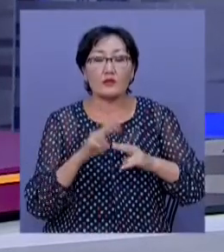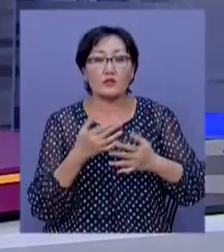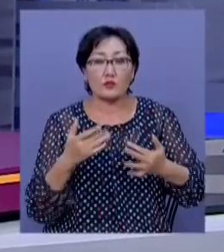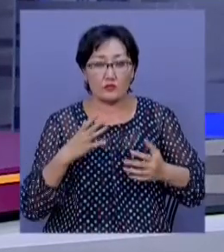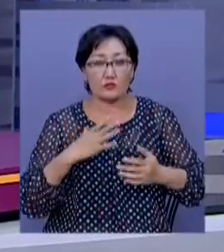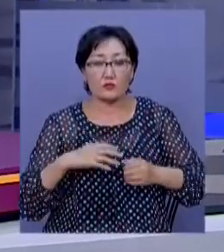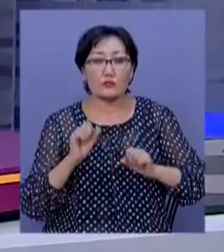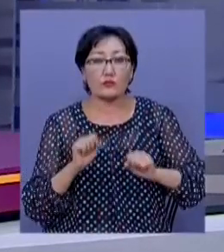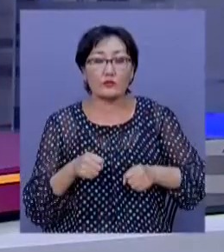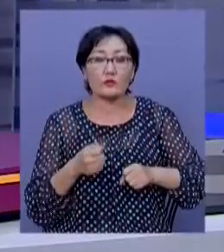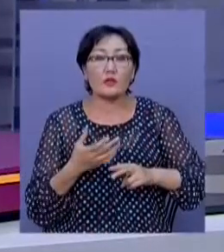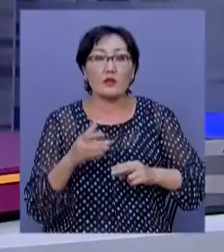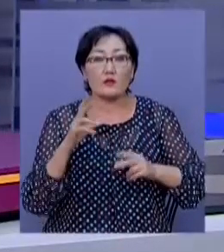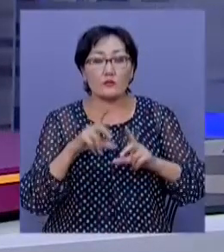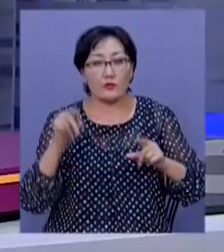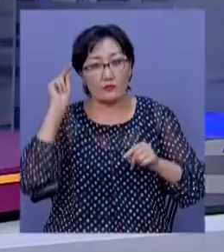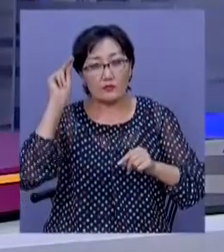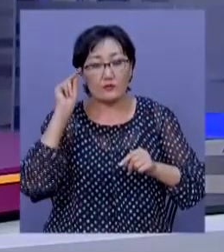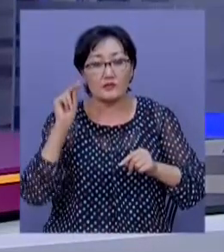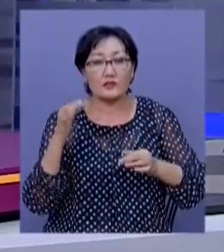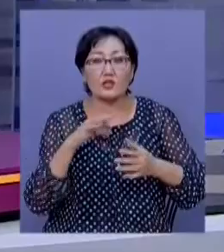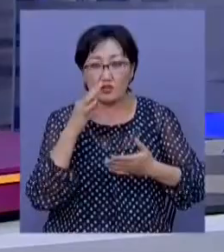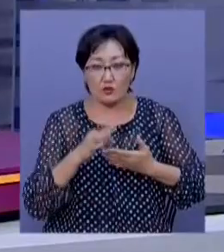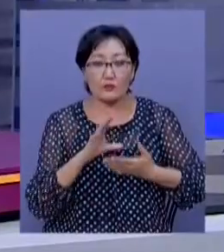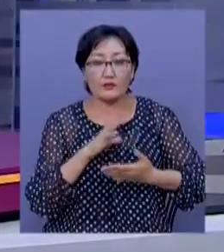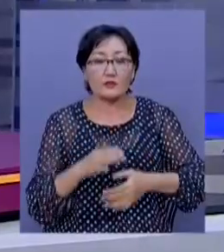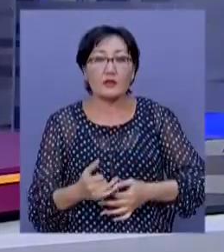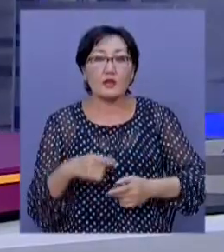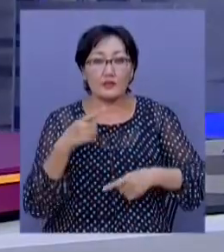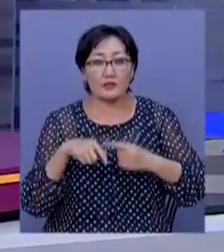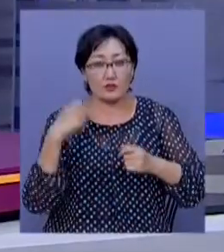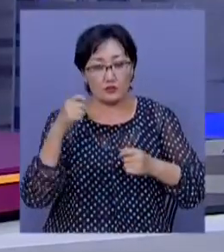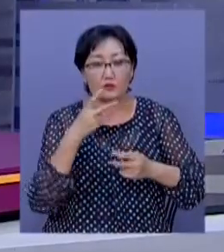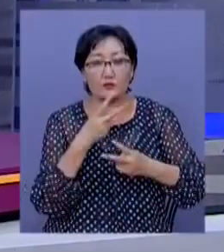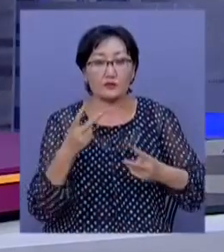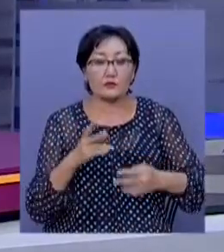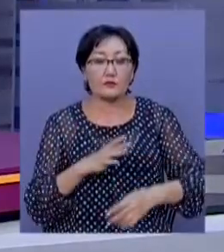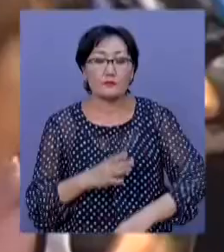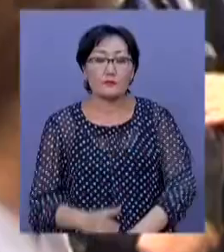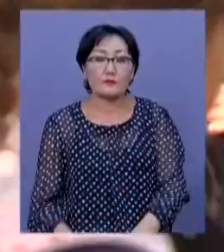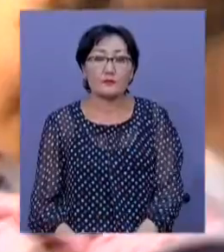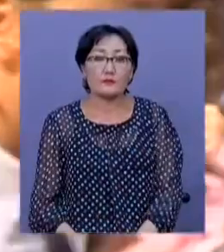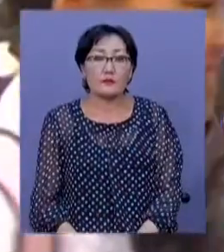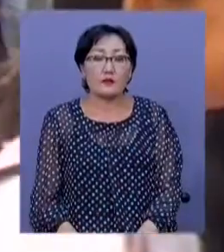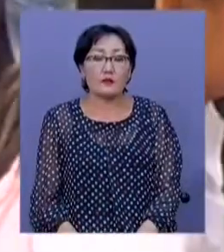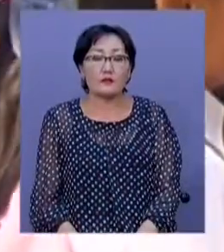қаншалықты төзуге тура келетініне білім басқармасындағылар жауап берді. Келесі сюжеттен білсек.